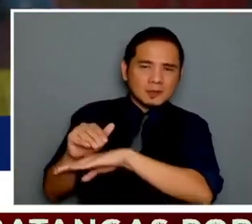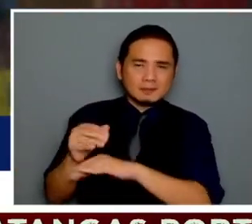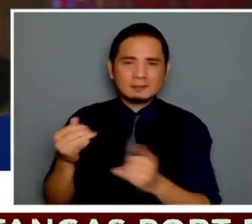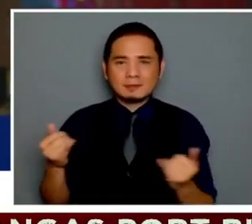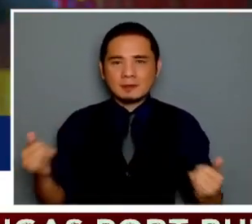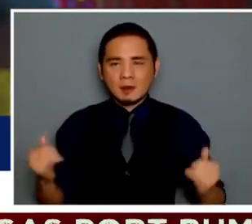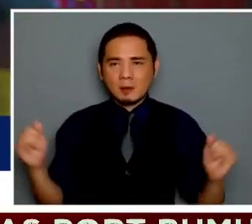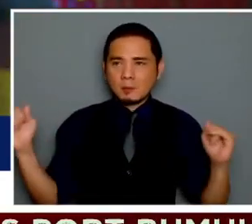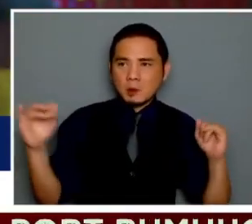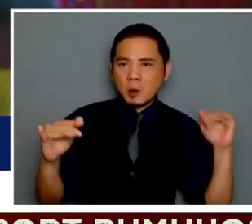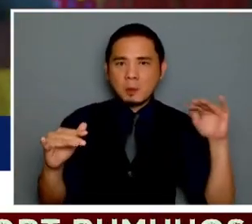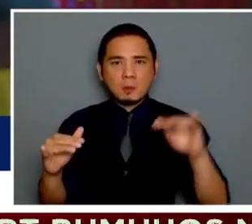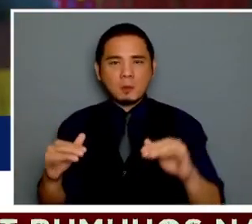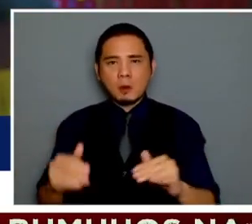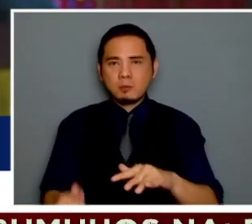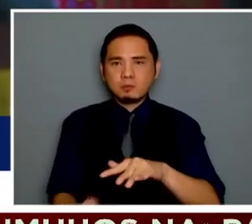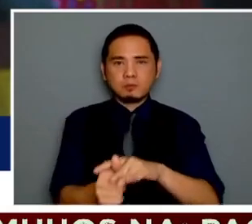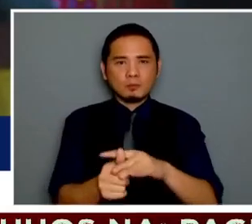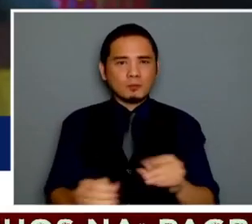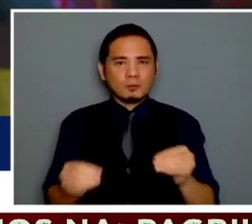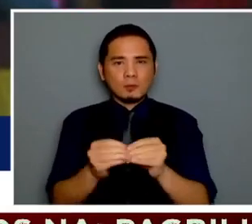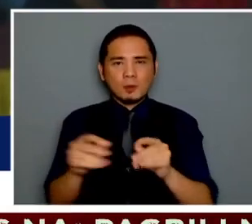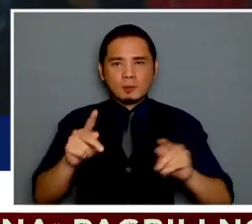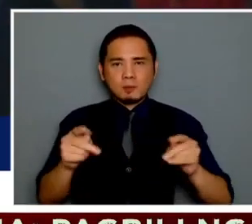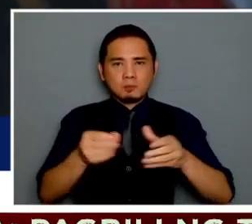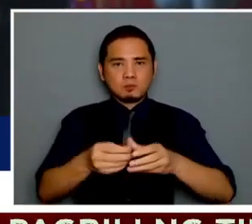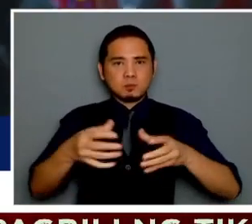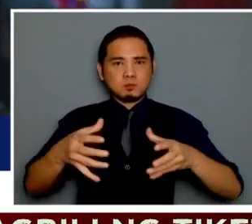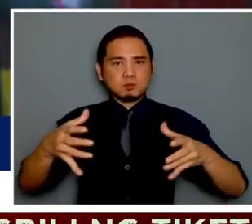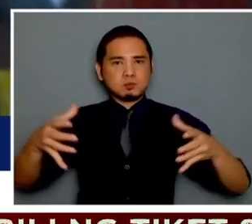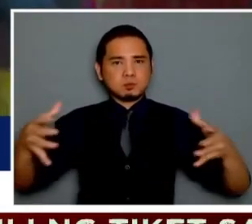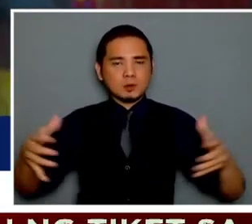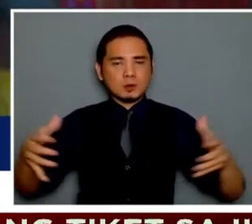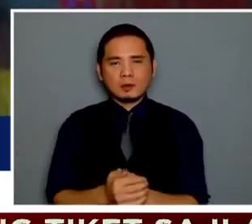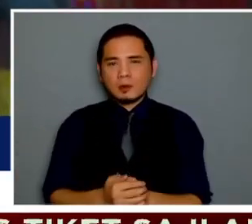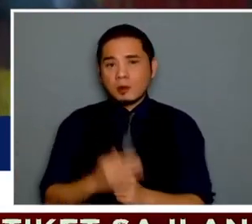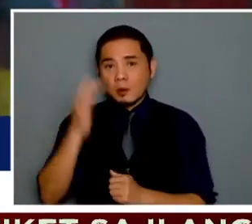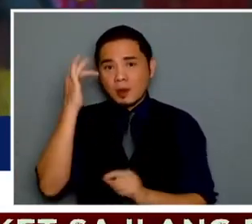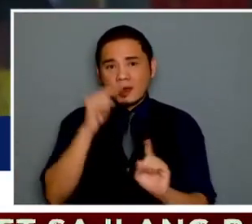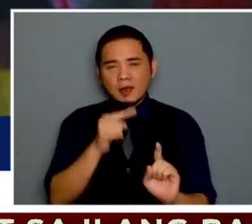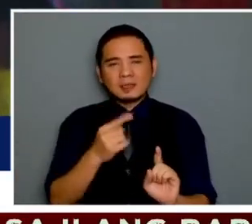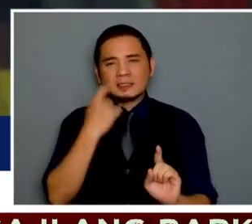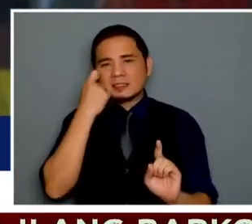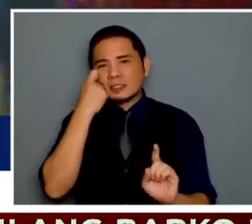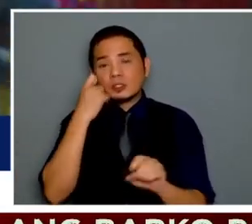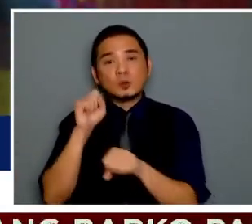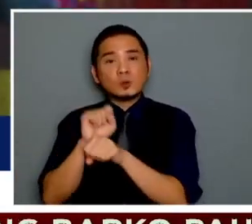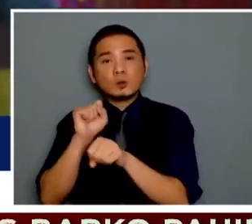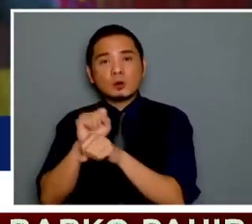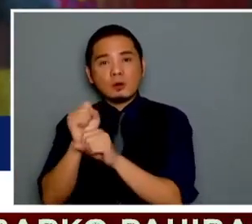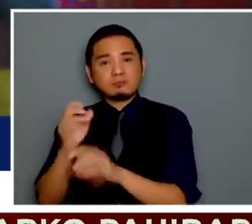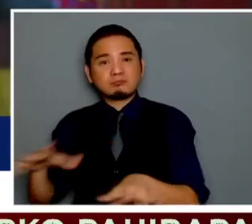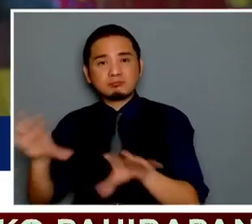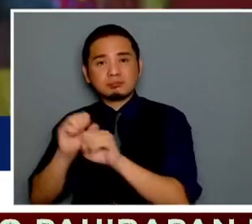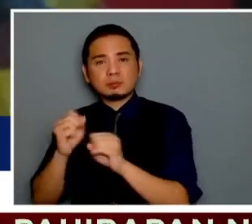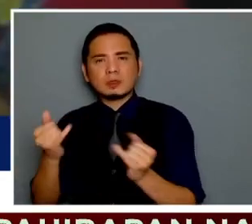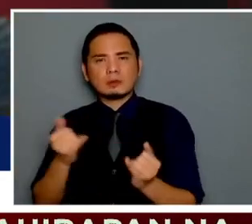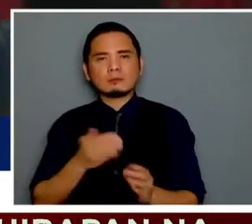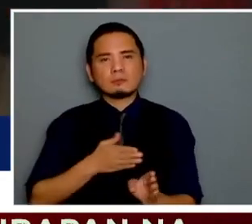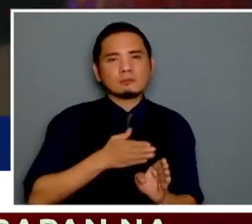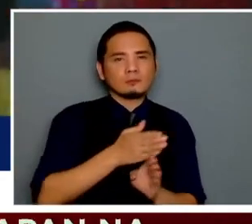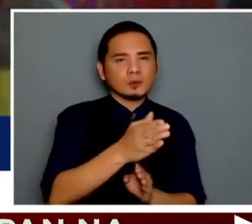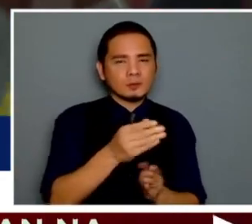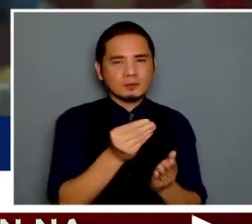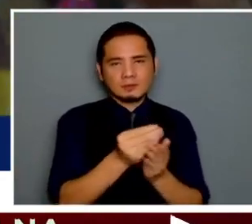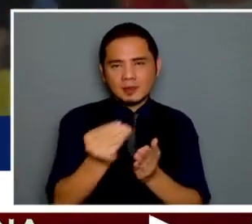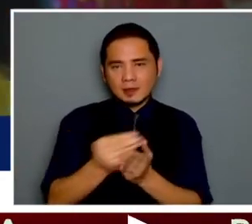ay mas padagdag yung mga tao. Isa na rin sa mga factor dyan ay yung mga galing sa trabaho ay dito na dumidiretso yung ilan sa kanila para